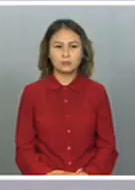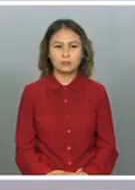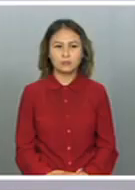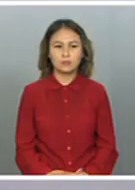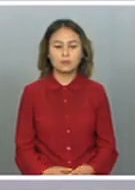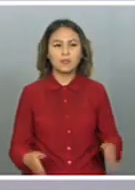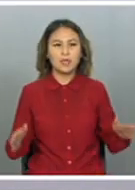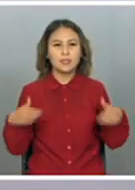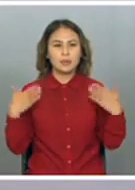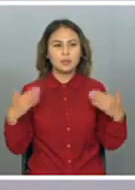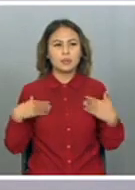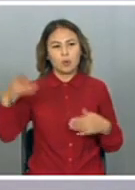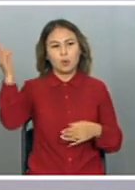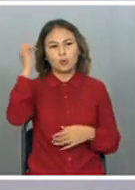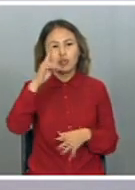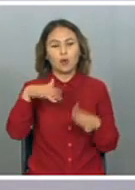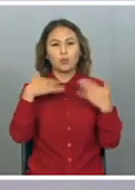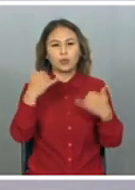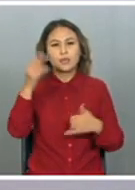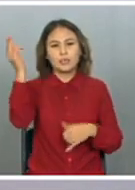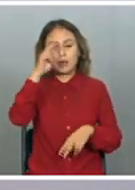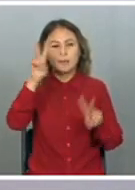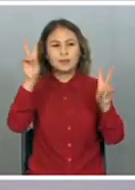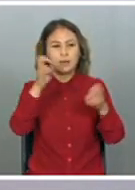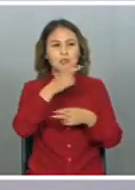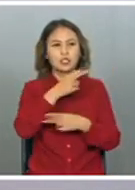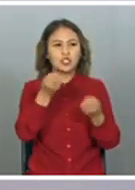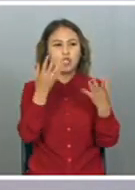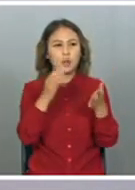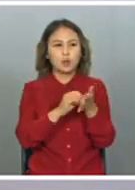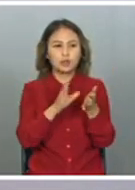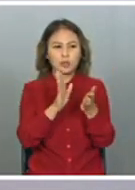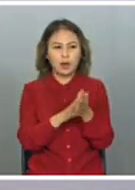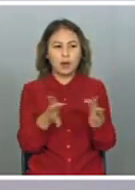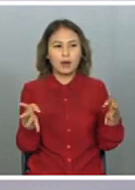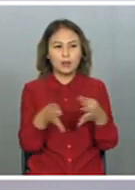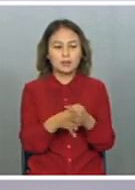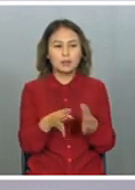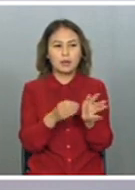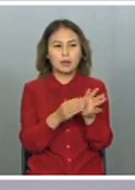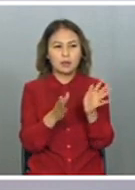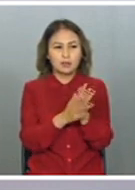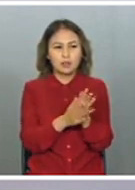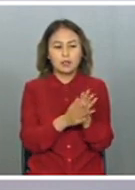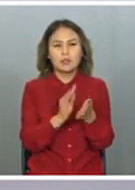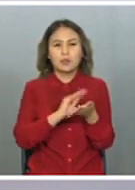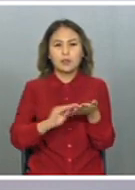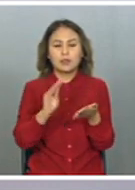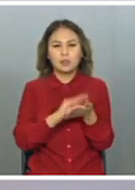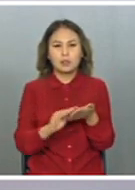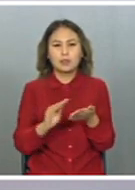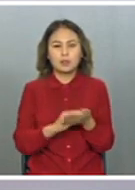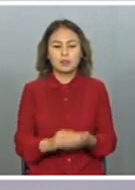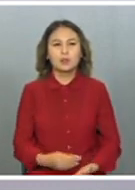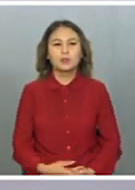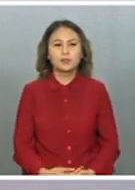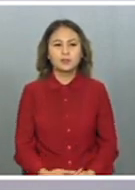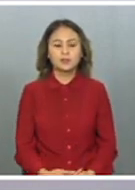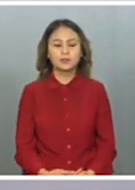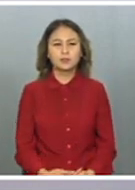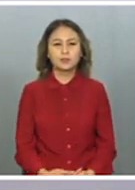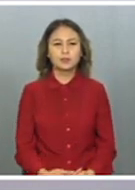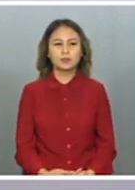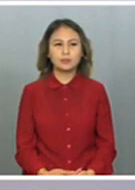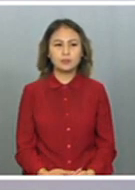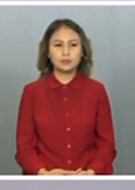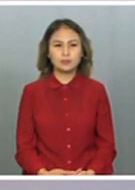Сәлеметсіздер ме оқушылар? Бүгінгі сабағымыздың тақырыбы жай бөлшектер мен аралас сандарды координаттық сәуледе кескіндеу.